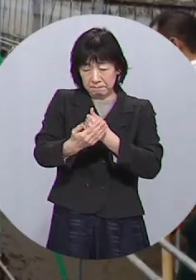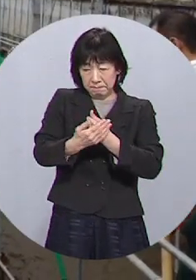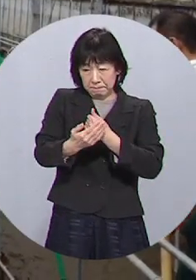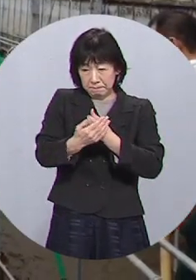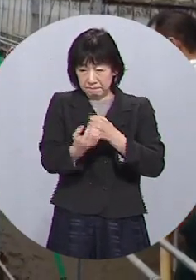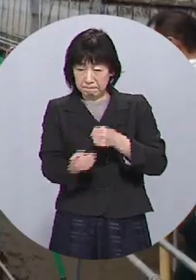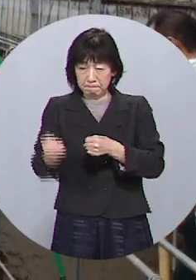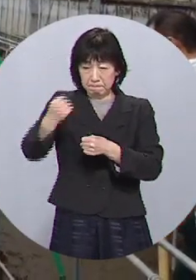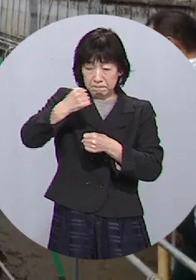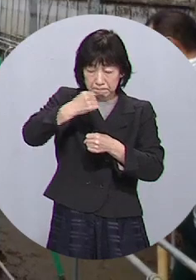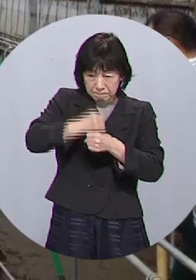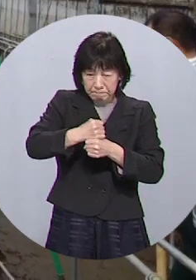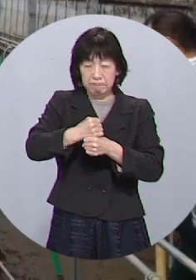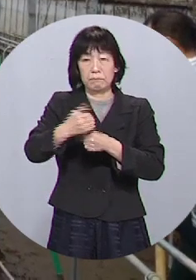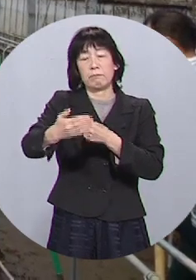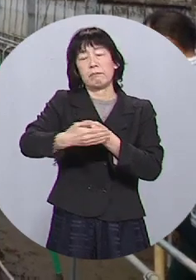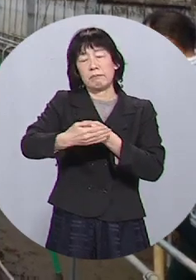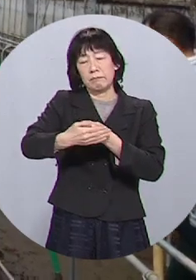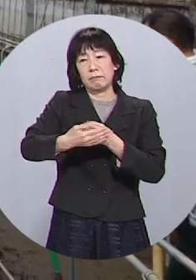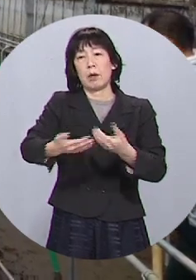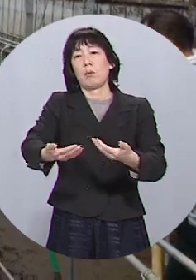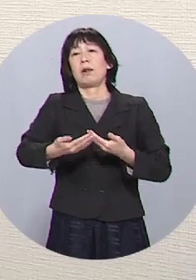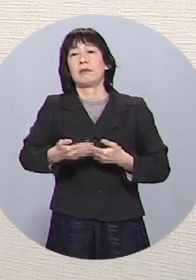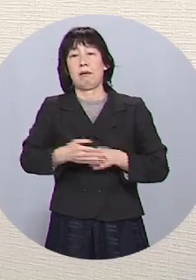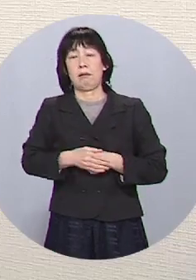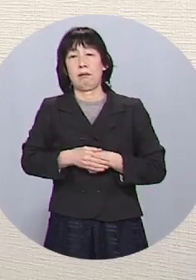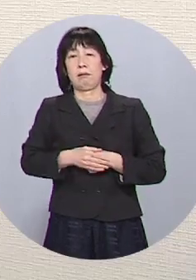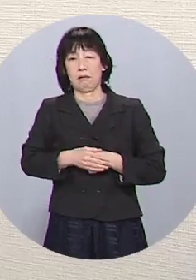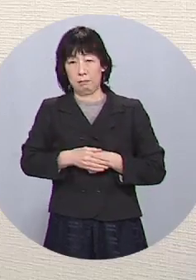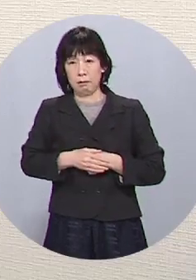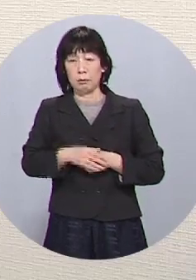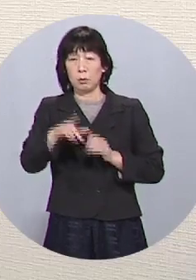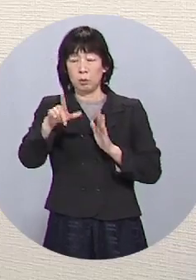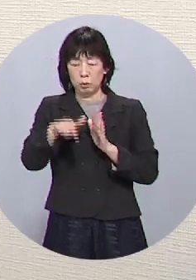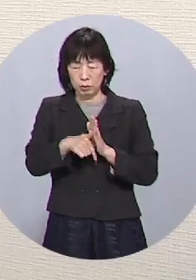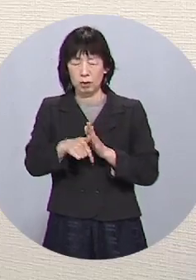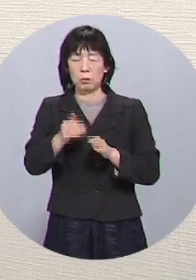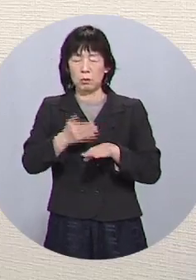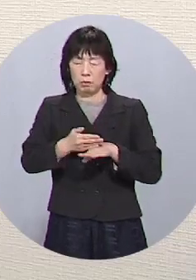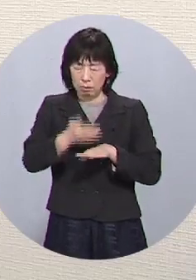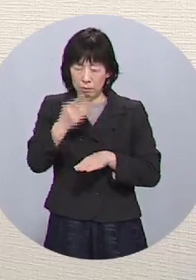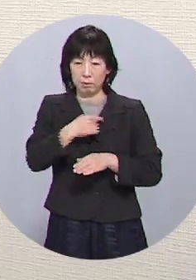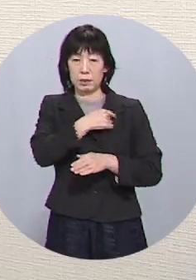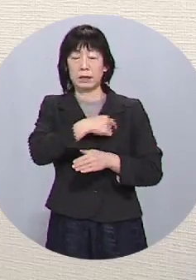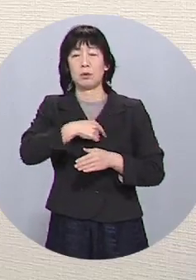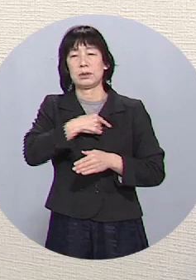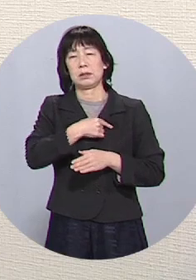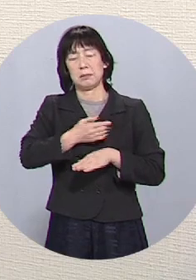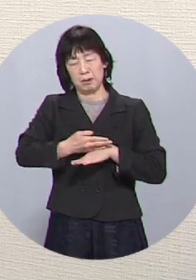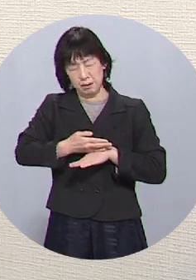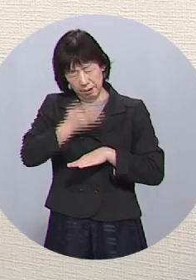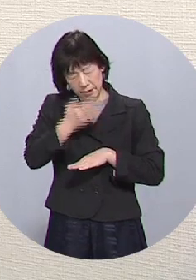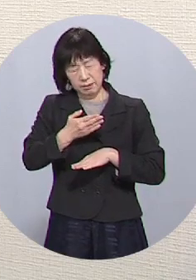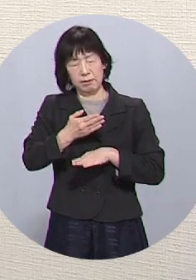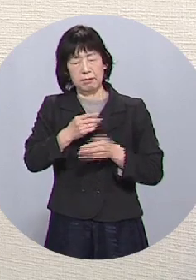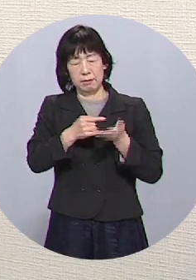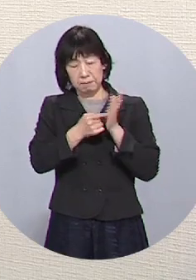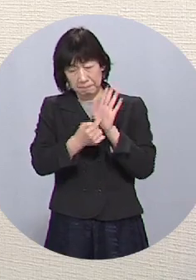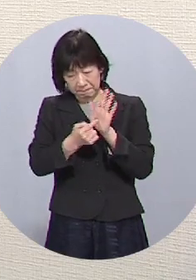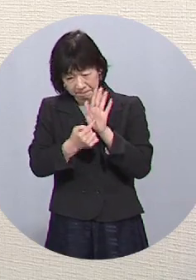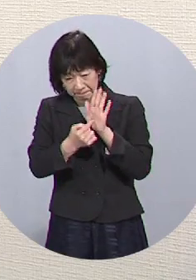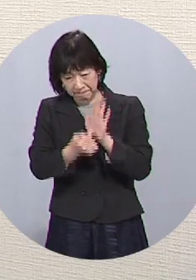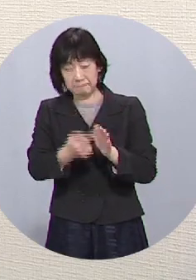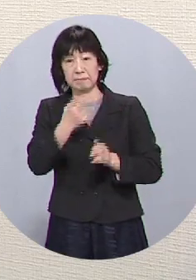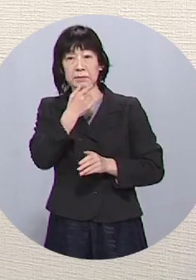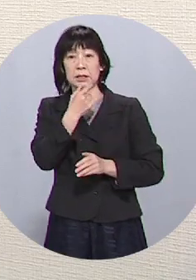して、復旧作業を手伝ってくださいました。本当にその時のご恩というのは、感謝してもしきれないぐらいだという